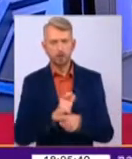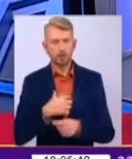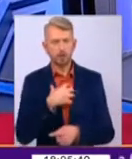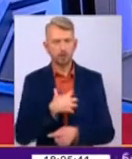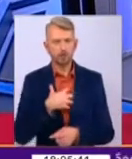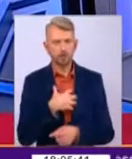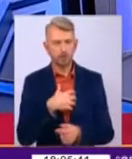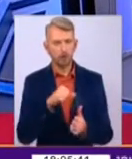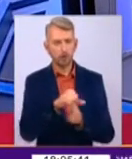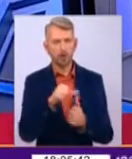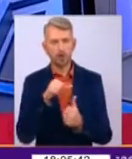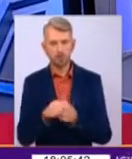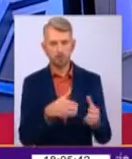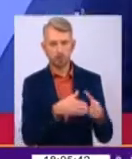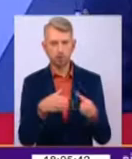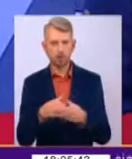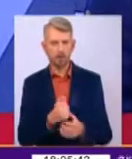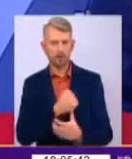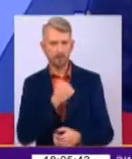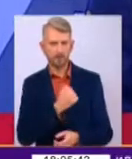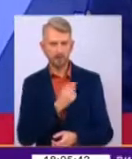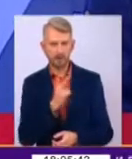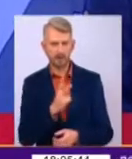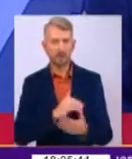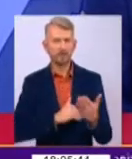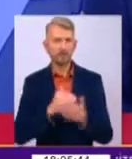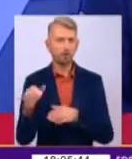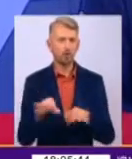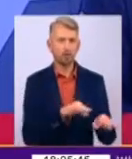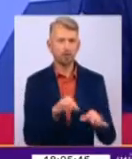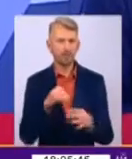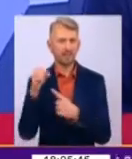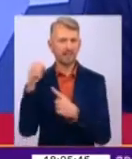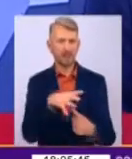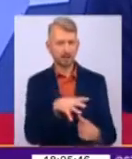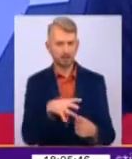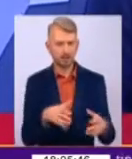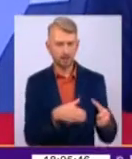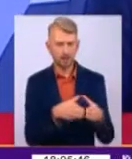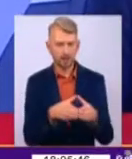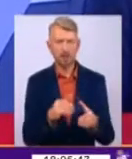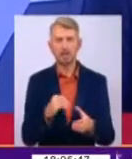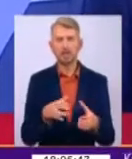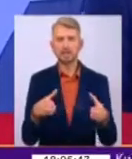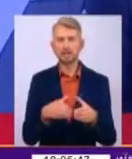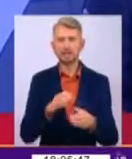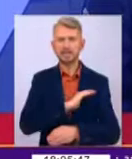важливих окремих рода військ. Це високомобільні десантні війська і сили спеціальних